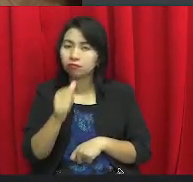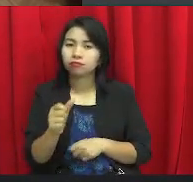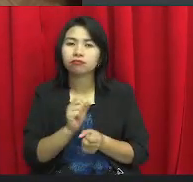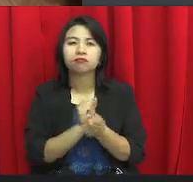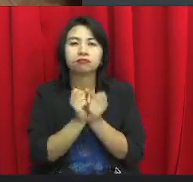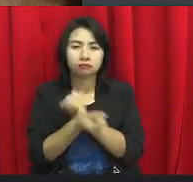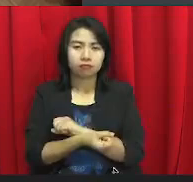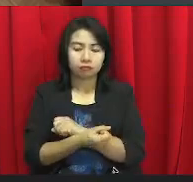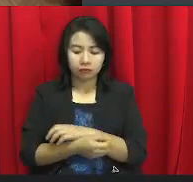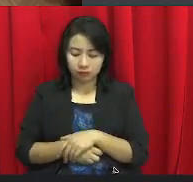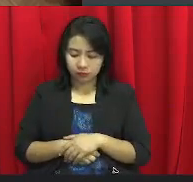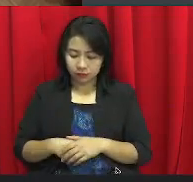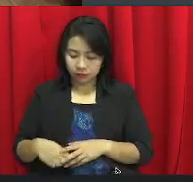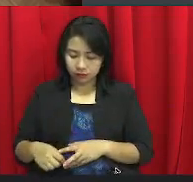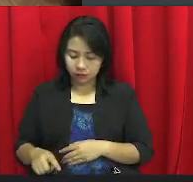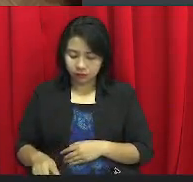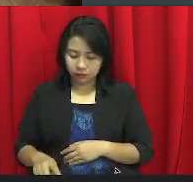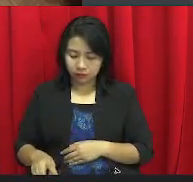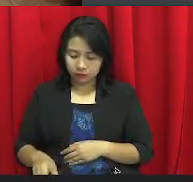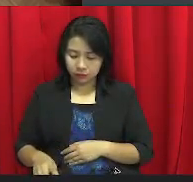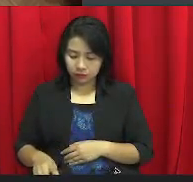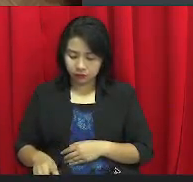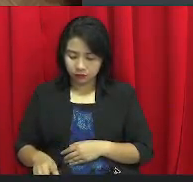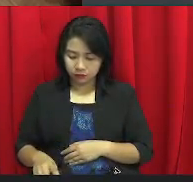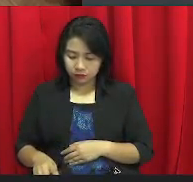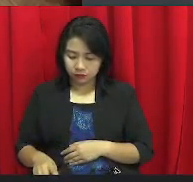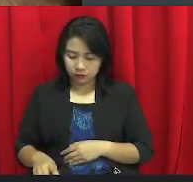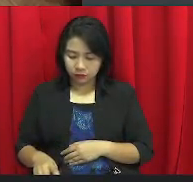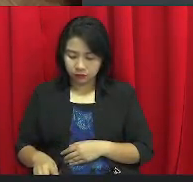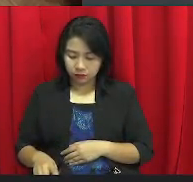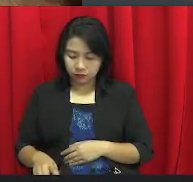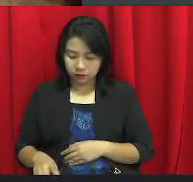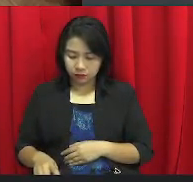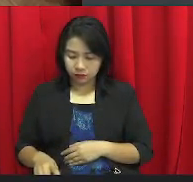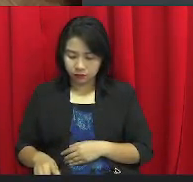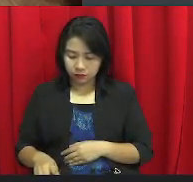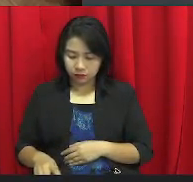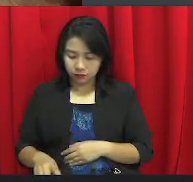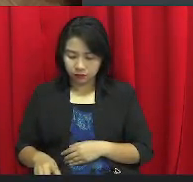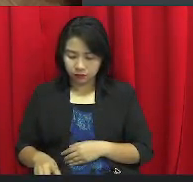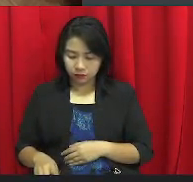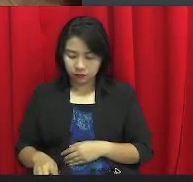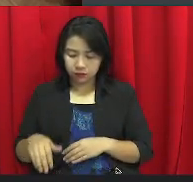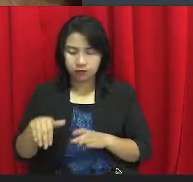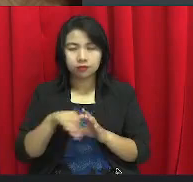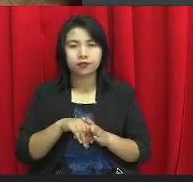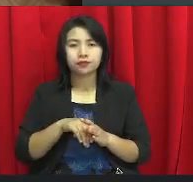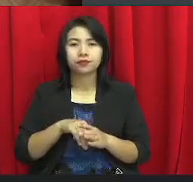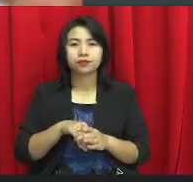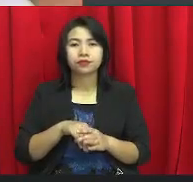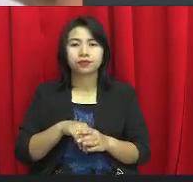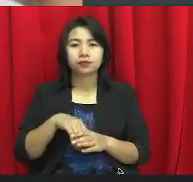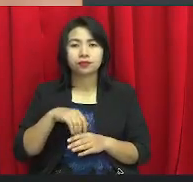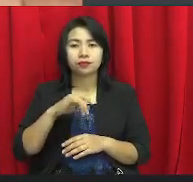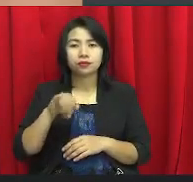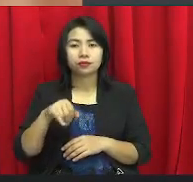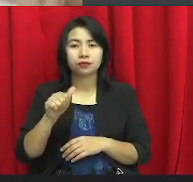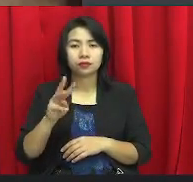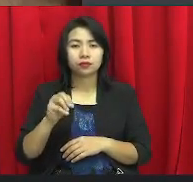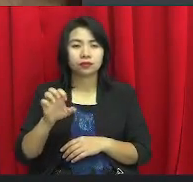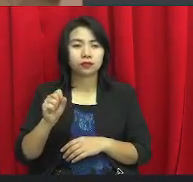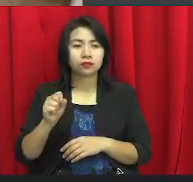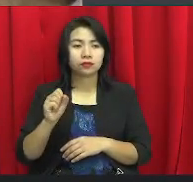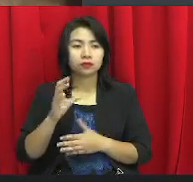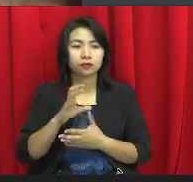niyo po, ito po, i-share ko po sa inyo in James chapter 1 verse 1 verse 6. No, sabi po diyan ng Biblia.